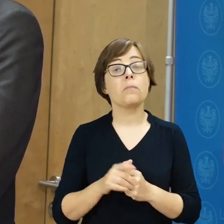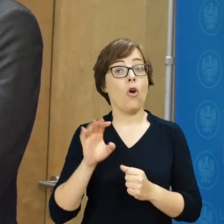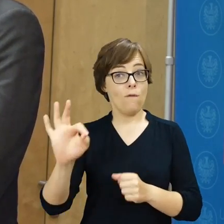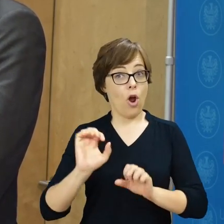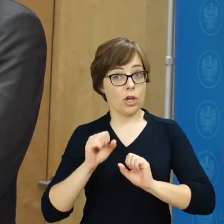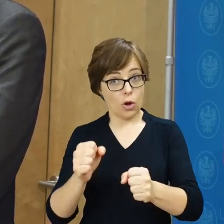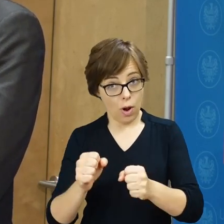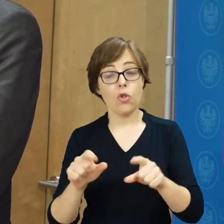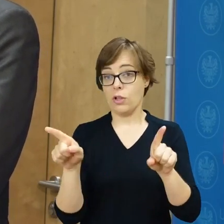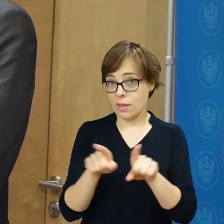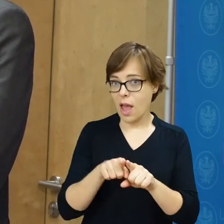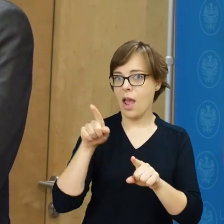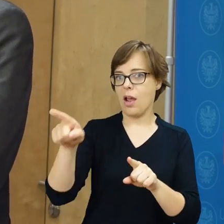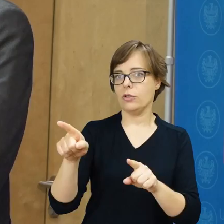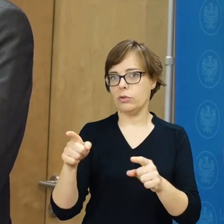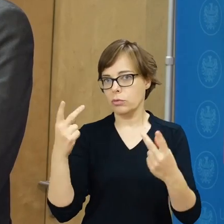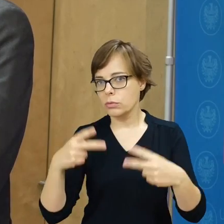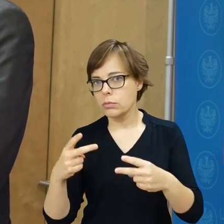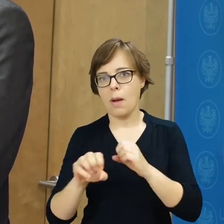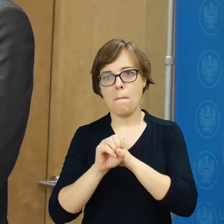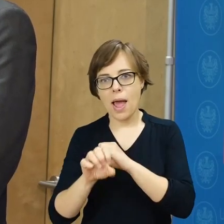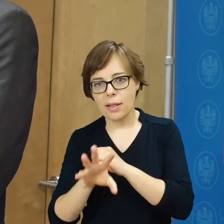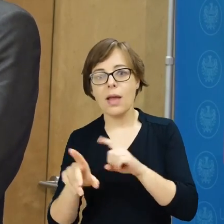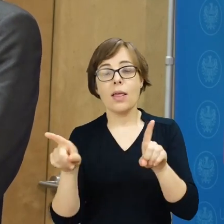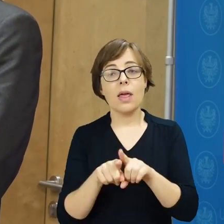jako przewodniczącego